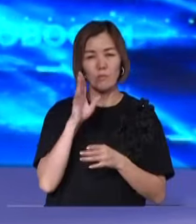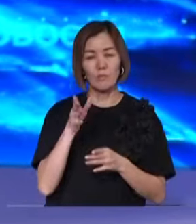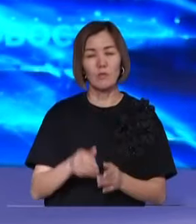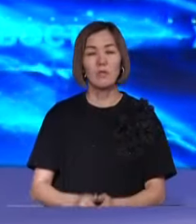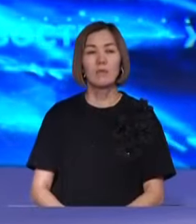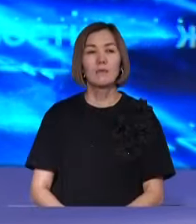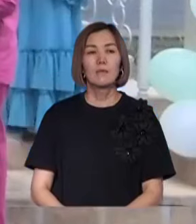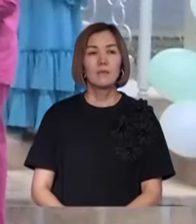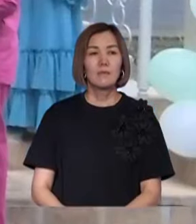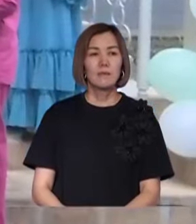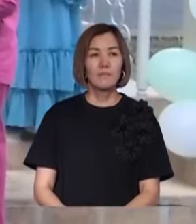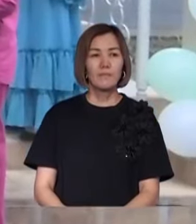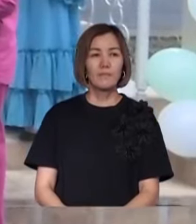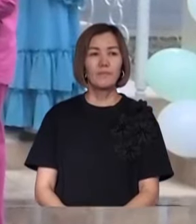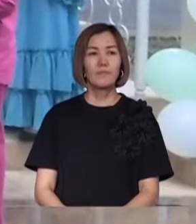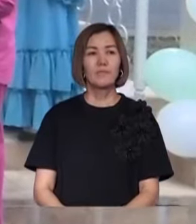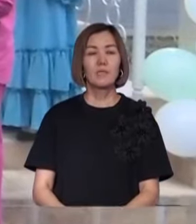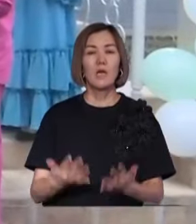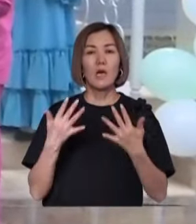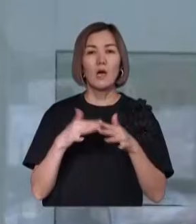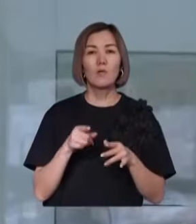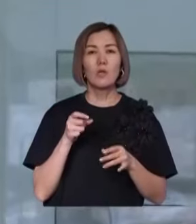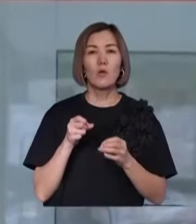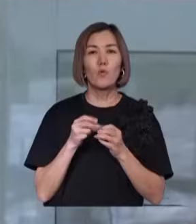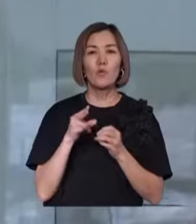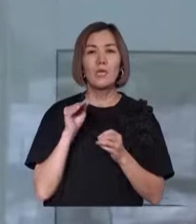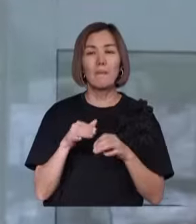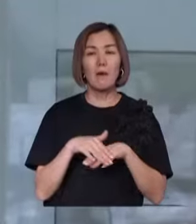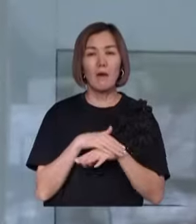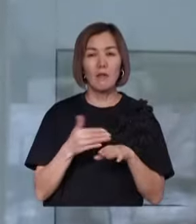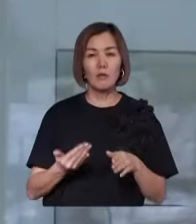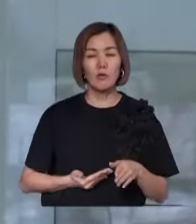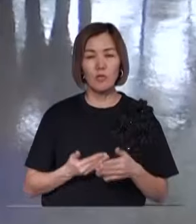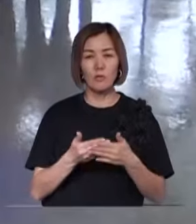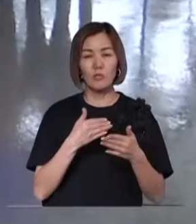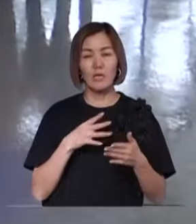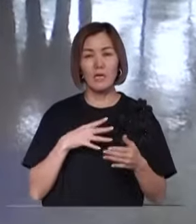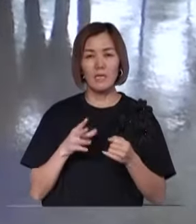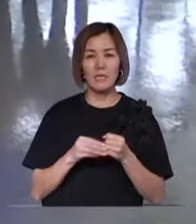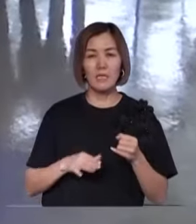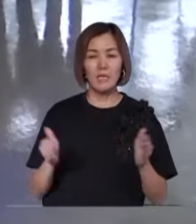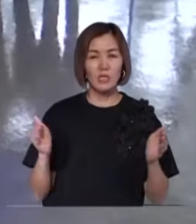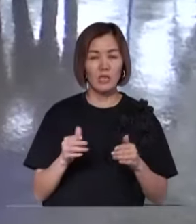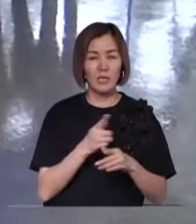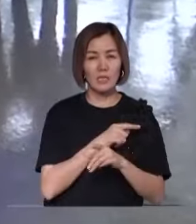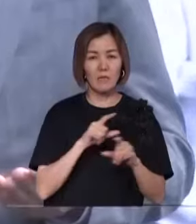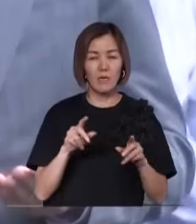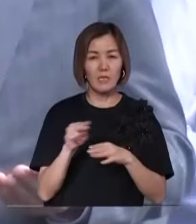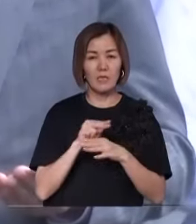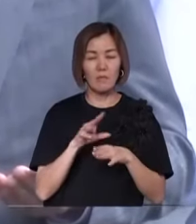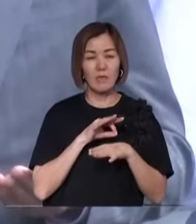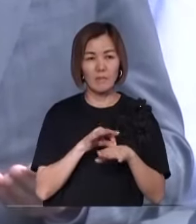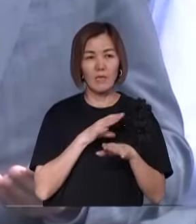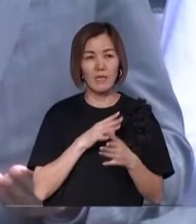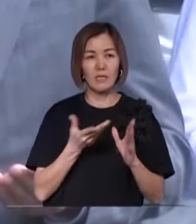толықтырады. Байкент ауылында 12 мыңнан аса тұрғын бар. Олар осыған дейін елді мекендегі шағын емханада ем қабылдап келген. Енді